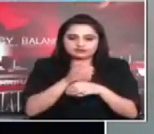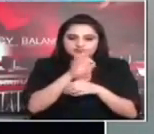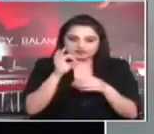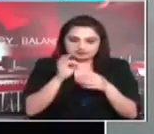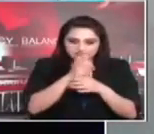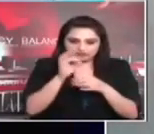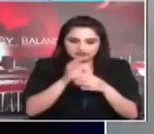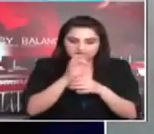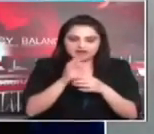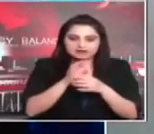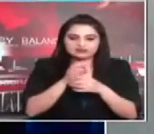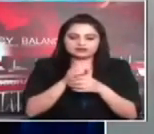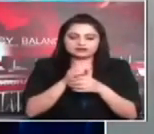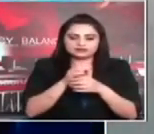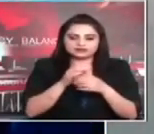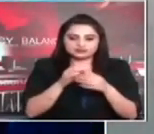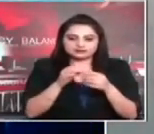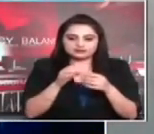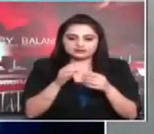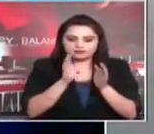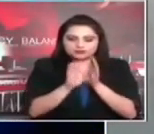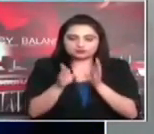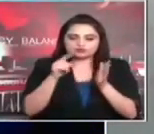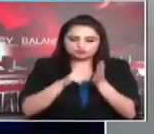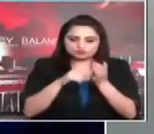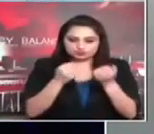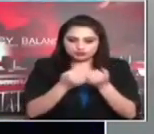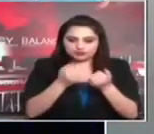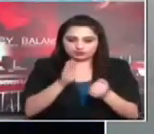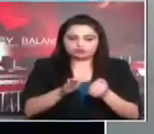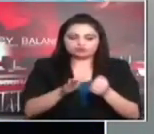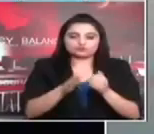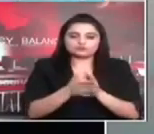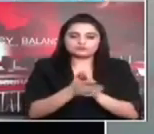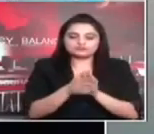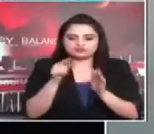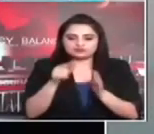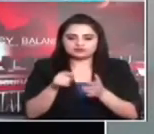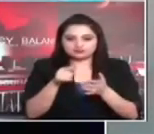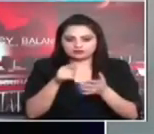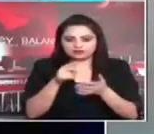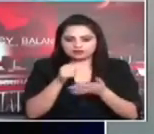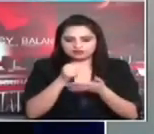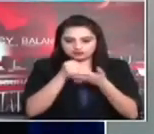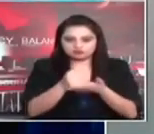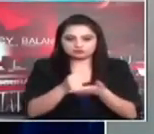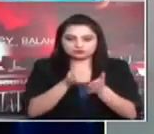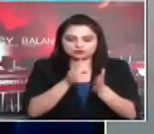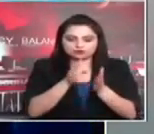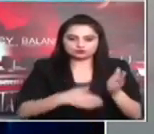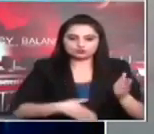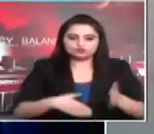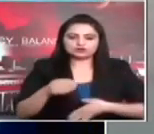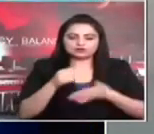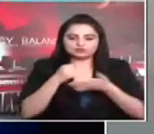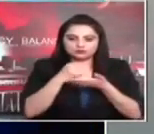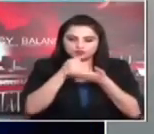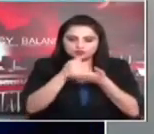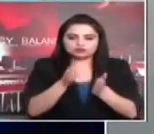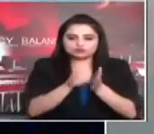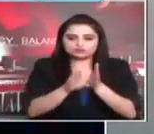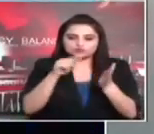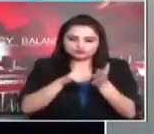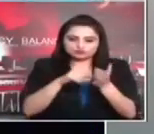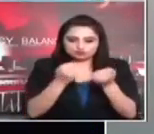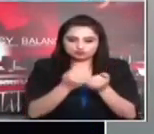काठमाडौँबाट चाहिँ हामीलाई आर्थिक र जिल्ला समन्वय समिति धनकुटाको सहयोगबाट चाहिँ अलिअलि गर्दै हामीले सुरुवात गऱ्यौँ।